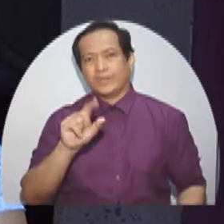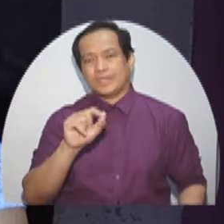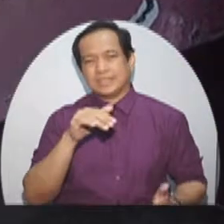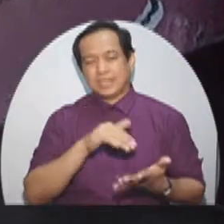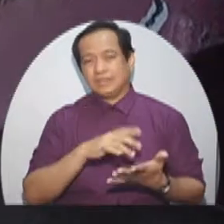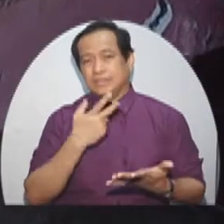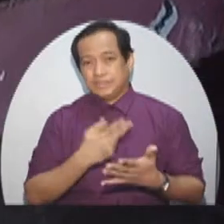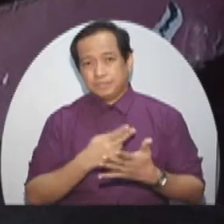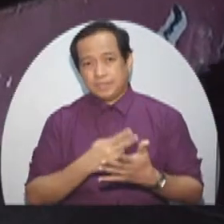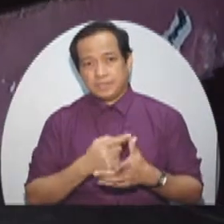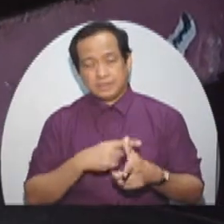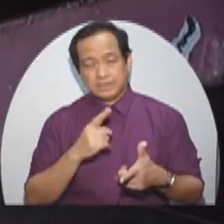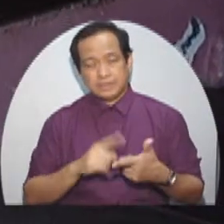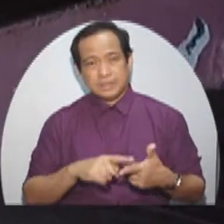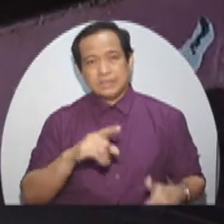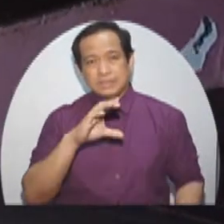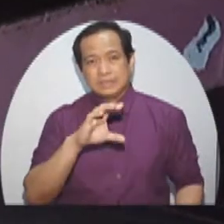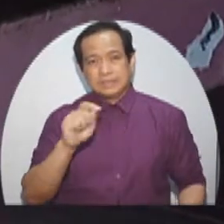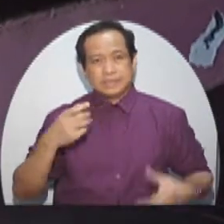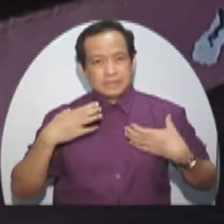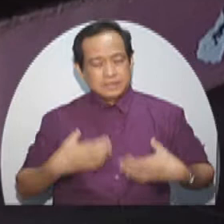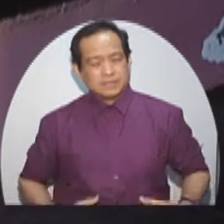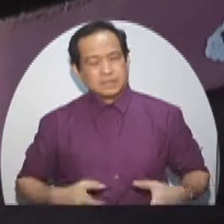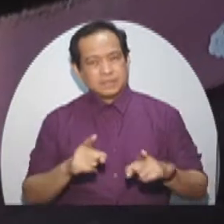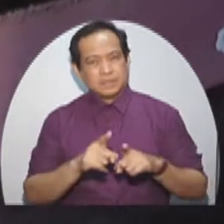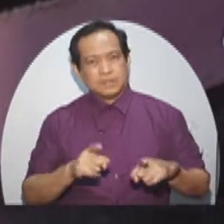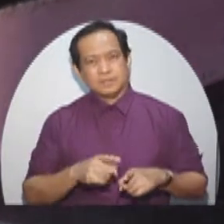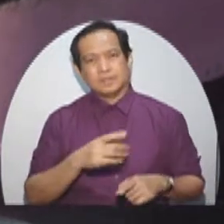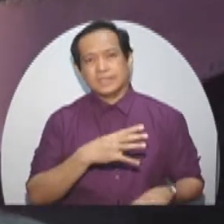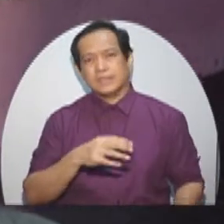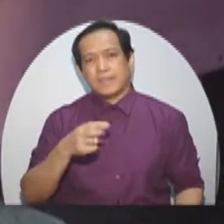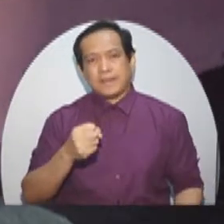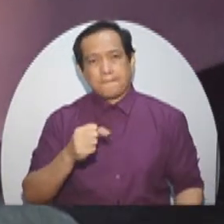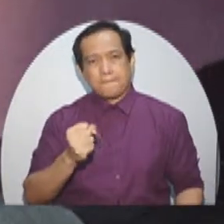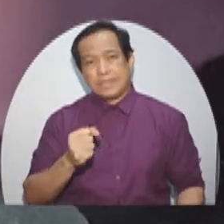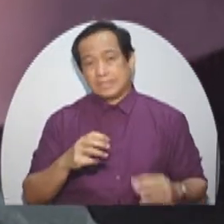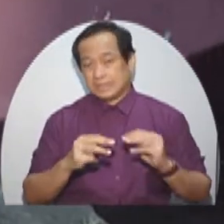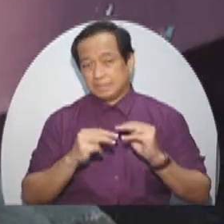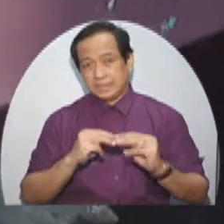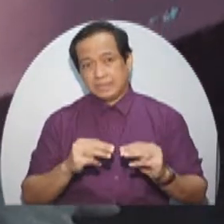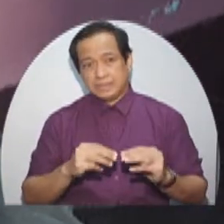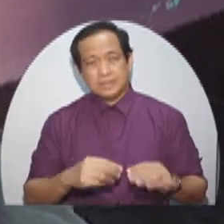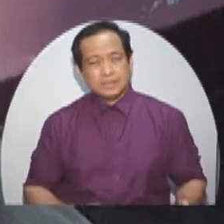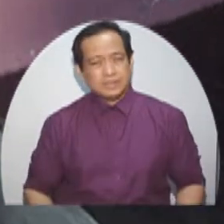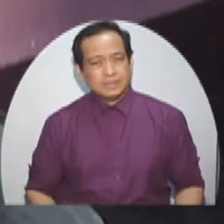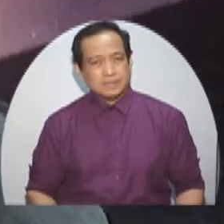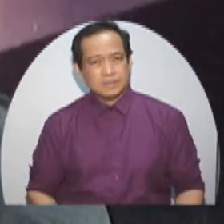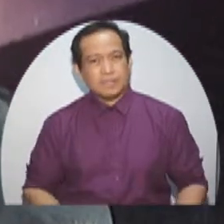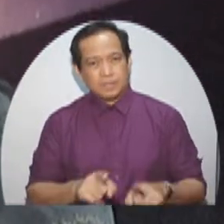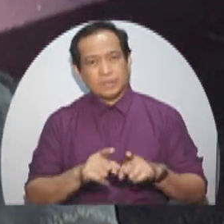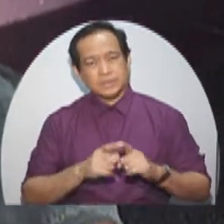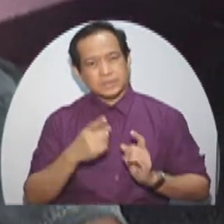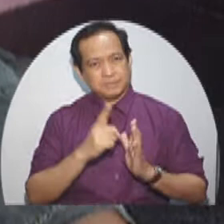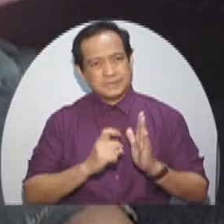daw. Ang ano, tapos ano yung magpapa-CT scan tsaka yung gatas ang pinapamintin sa akin yung adji